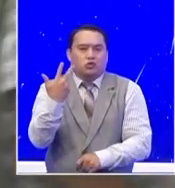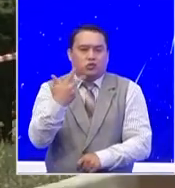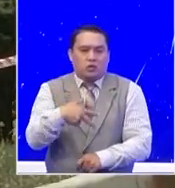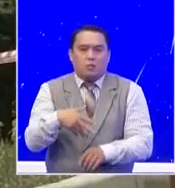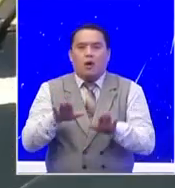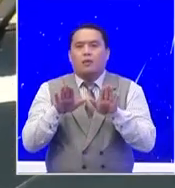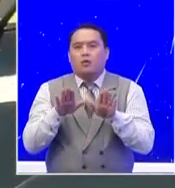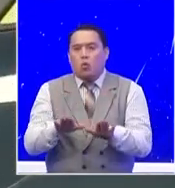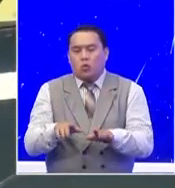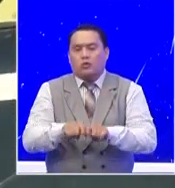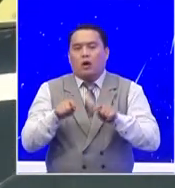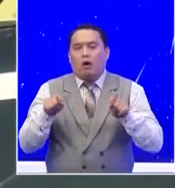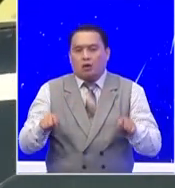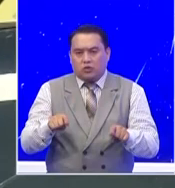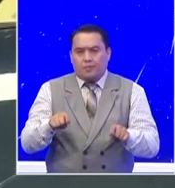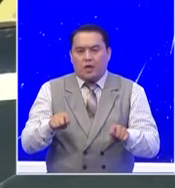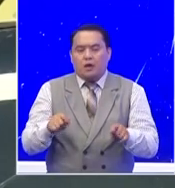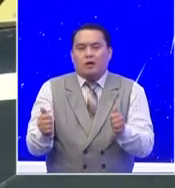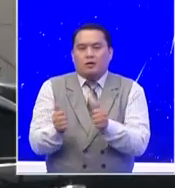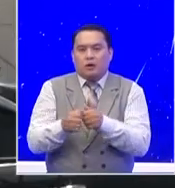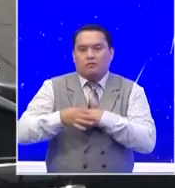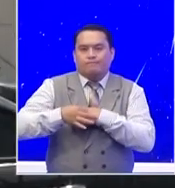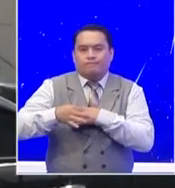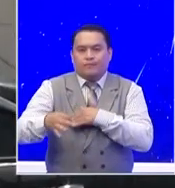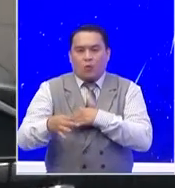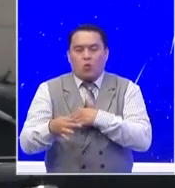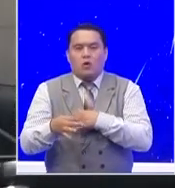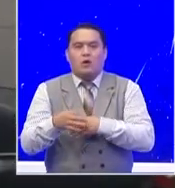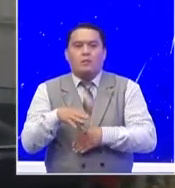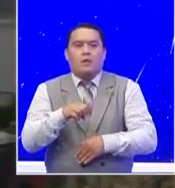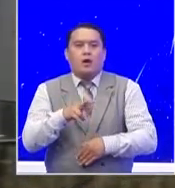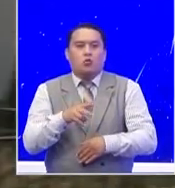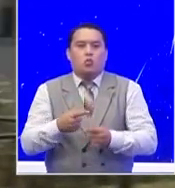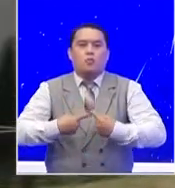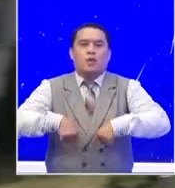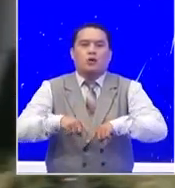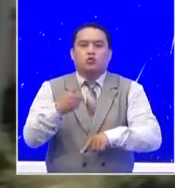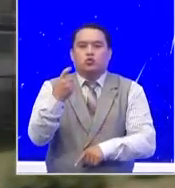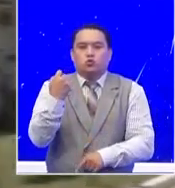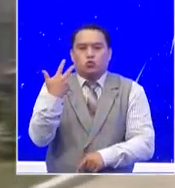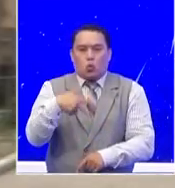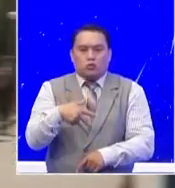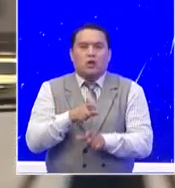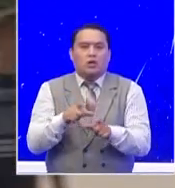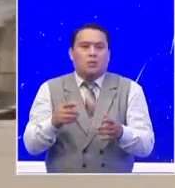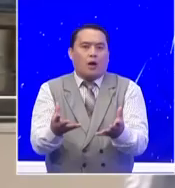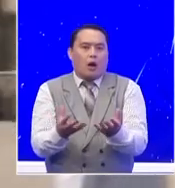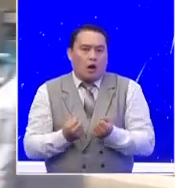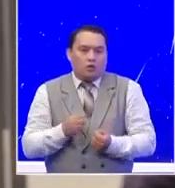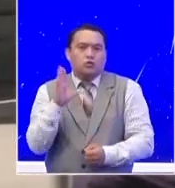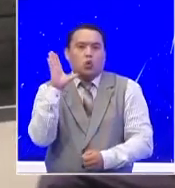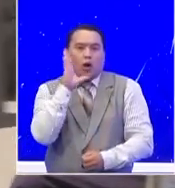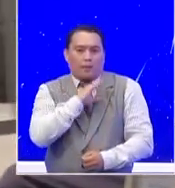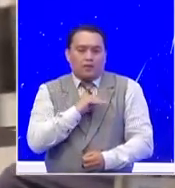провизорлы бөлім ашылды. Ал ғимаратқа іргелес Бано жауапкершілігі шектеулі серіктестігі мекемесі 130 адамды қабылдауға қауқарлы.